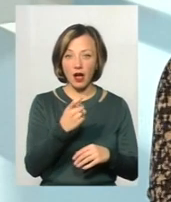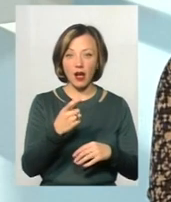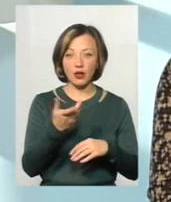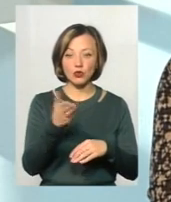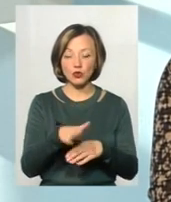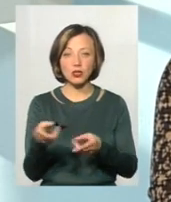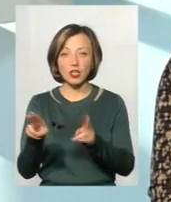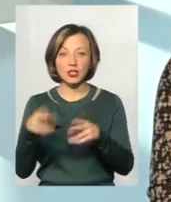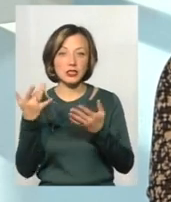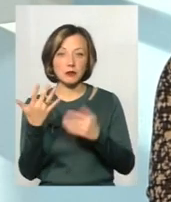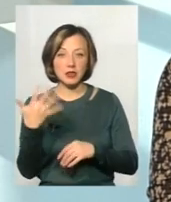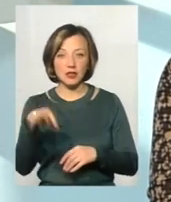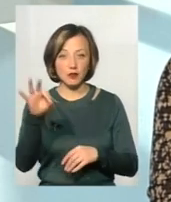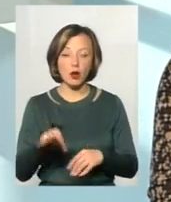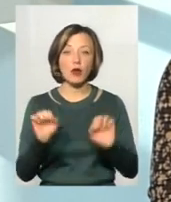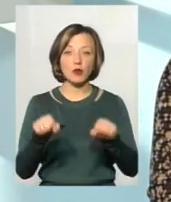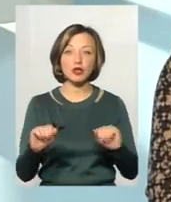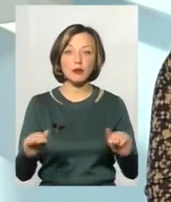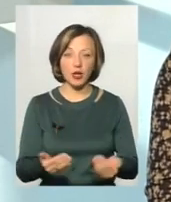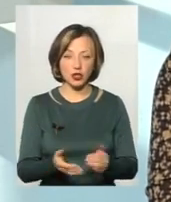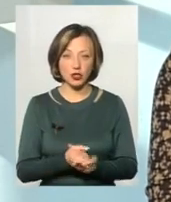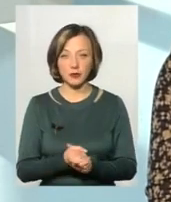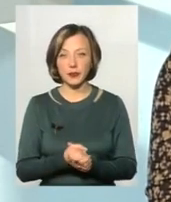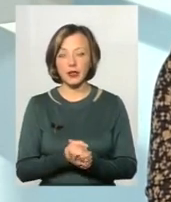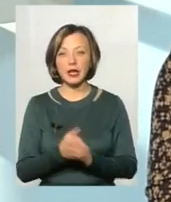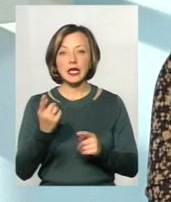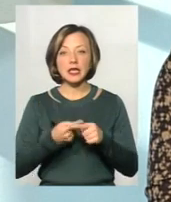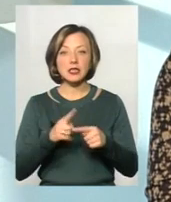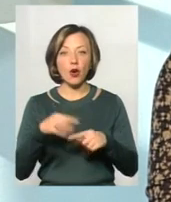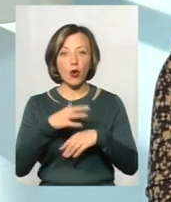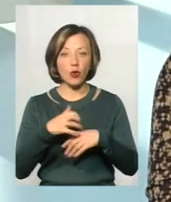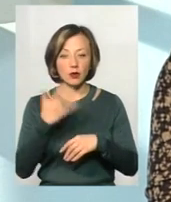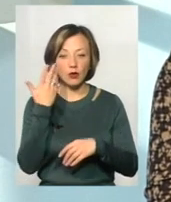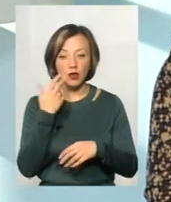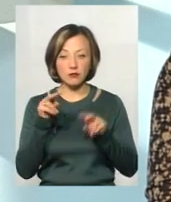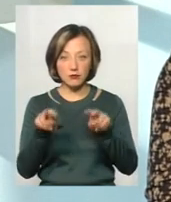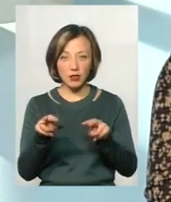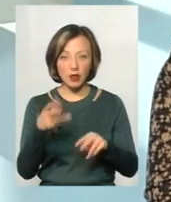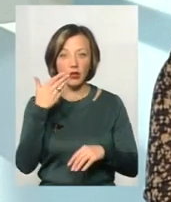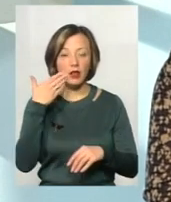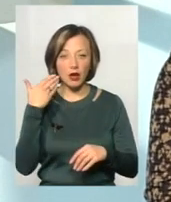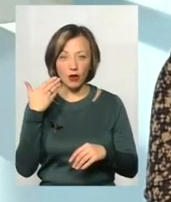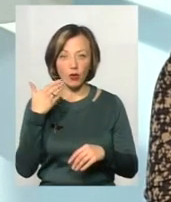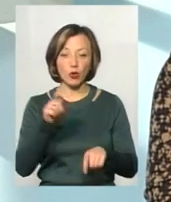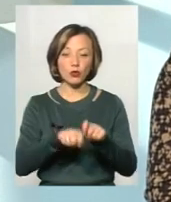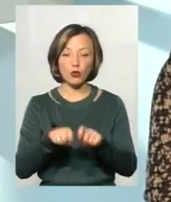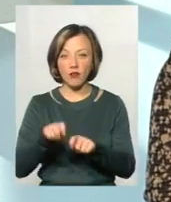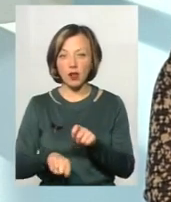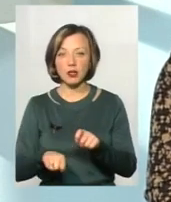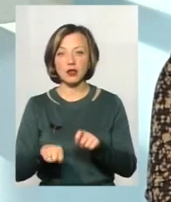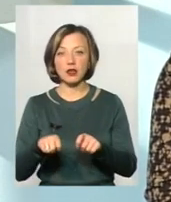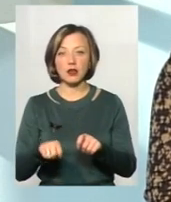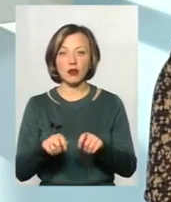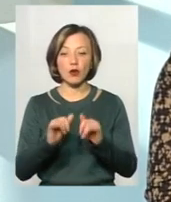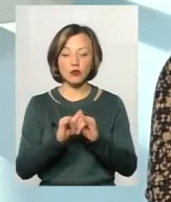там залишилося, 50%, а може й менше. Тобто ці коти, коли будуть на очах, їх легко контролювати, контролювати